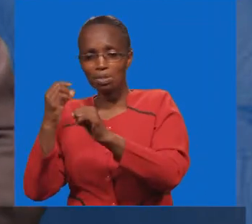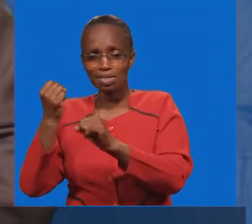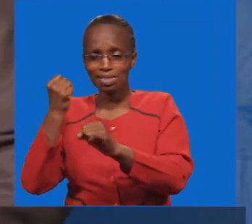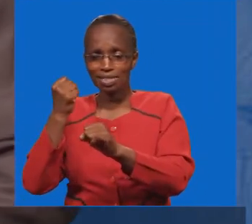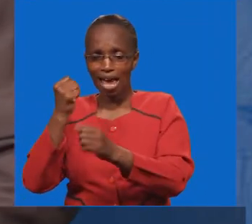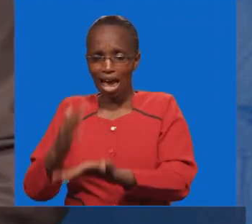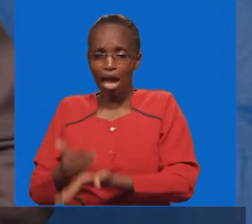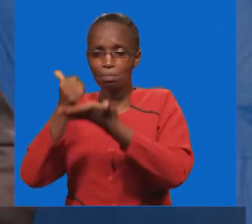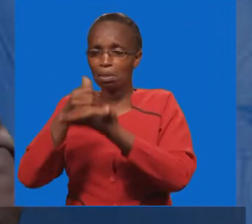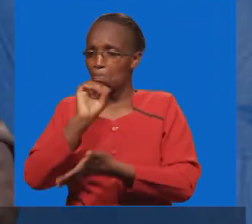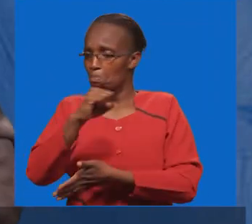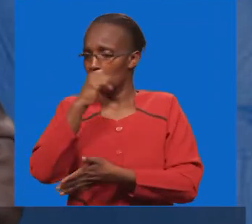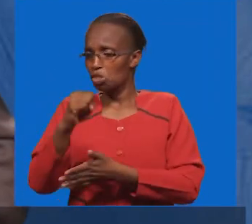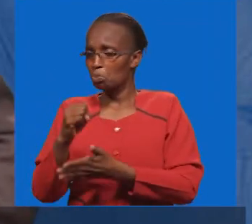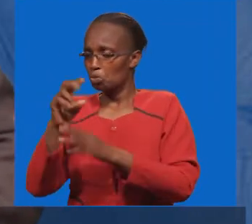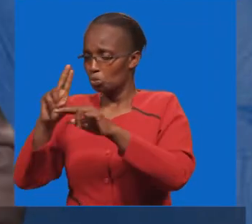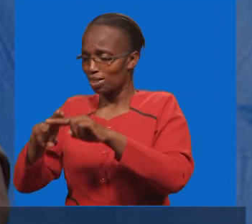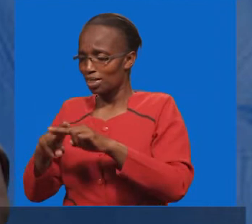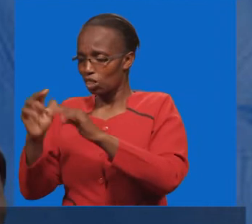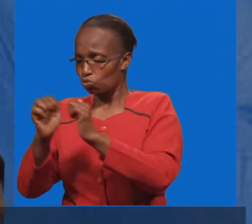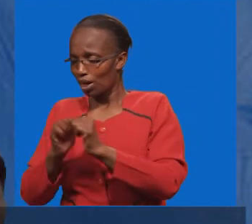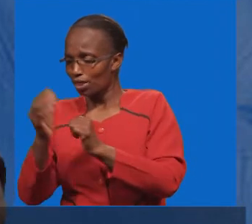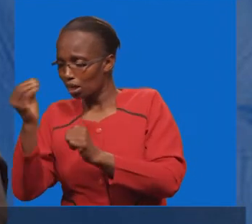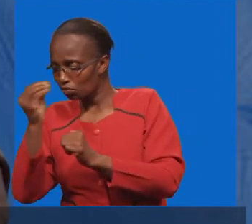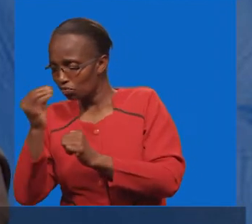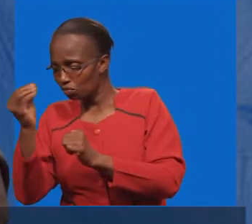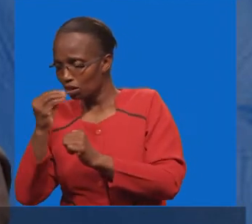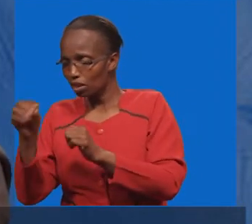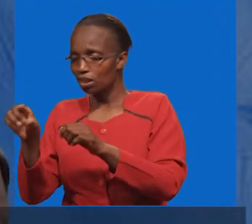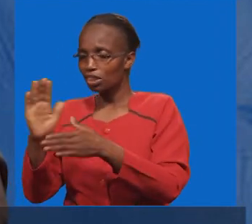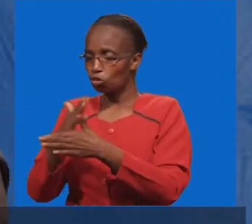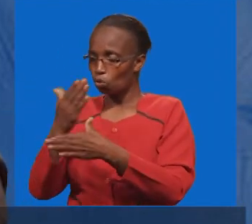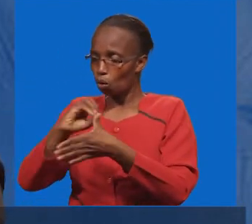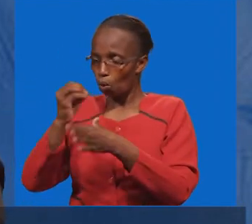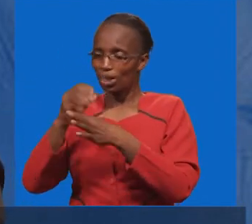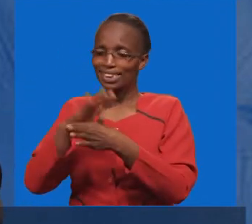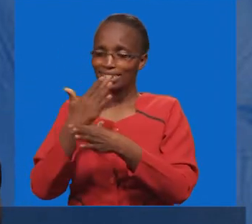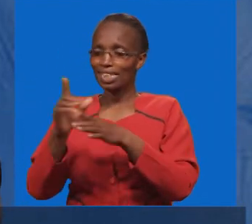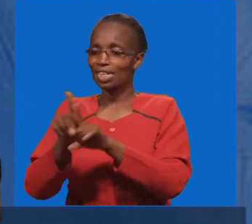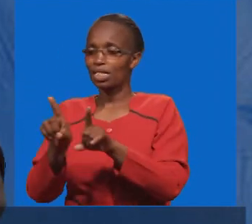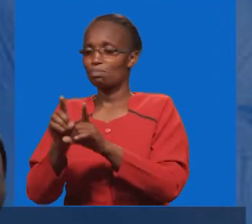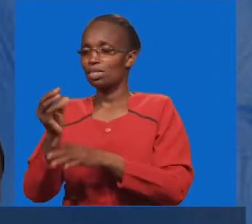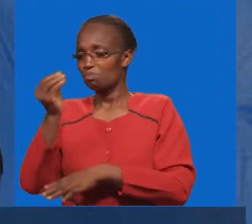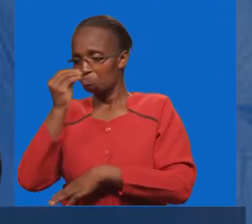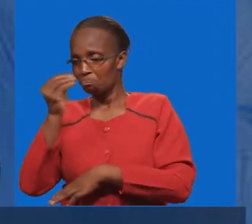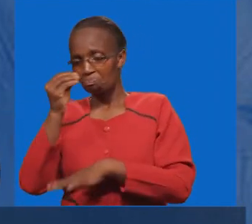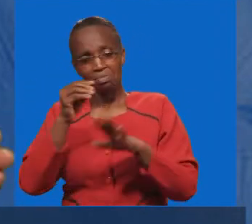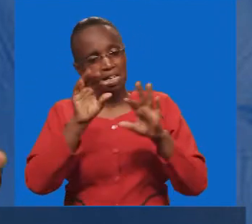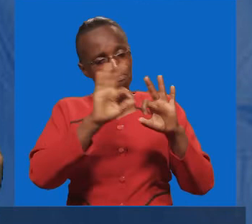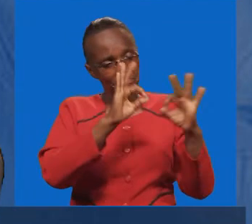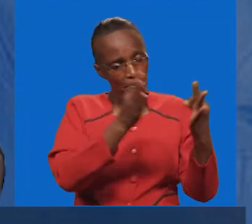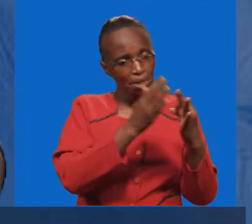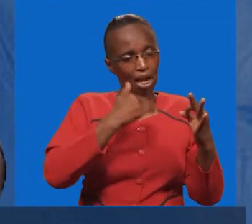hata mfanyikazi atashiriki chakula kile ambacho ameweza kupika pale jikoni. ako na chakula